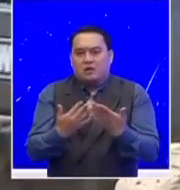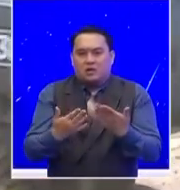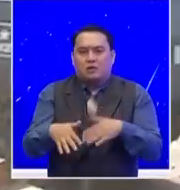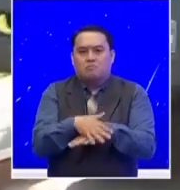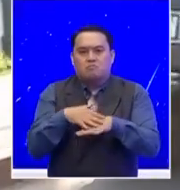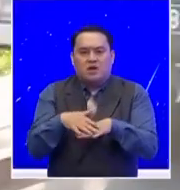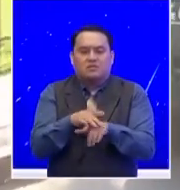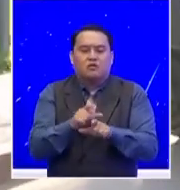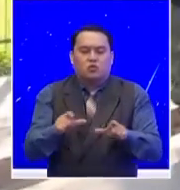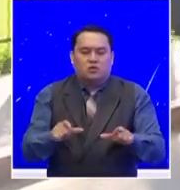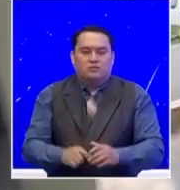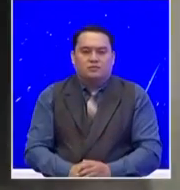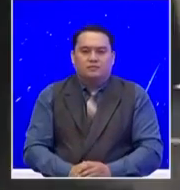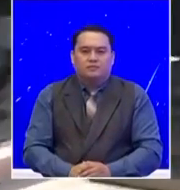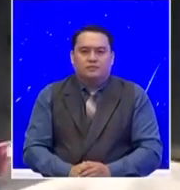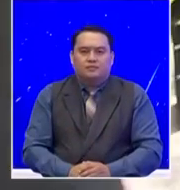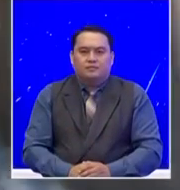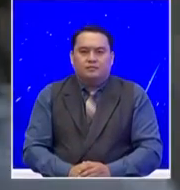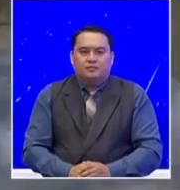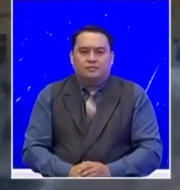другие места массового пребывания людей.